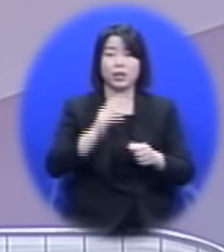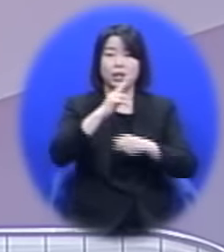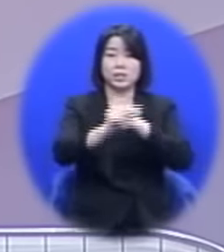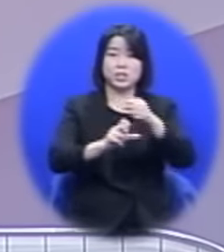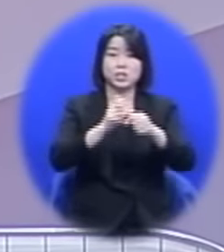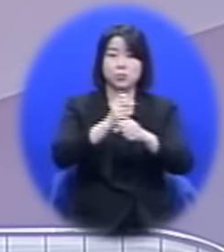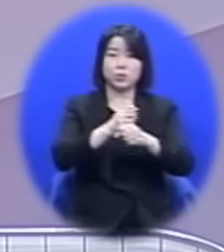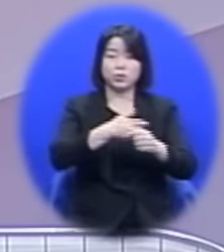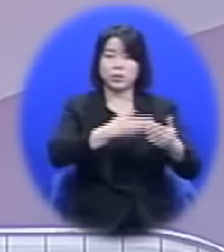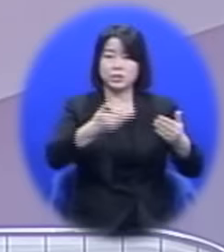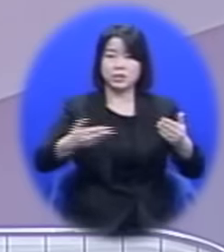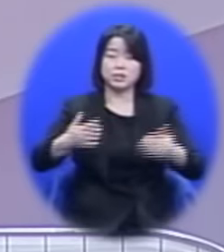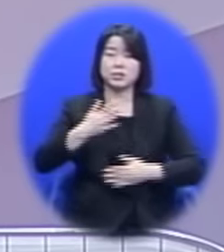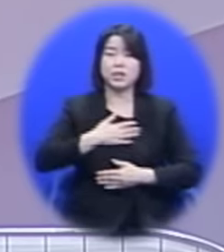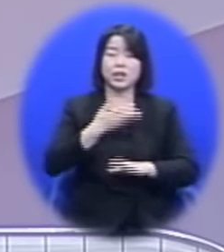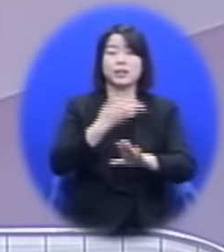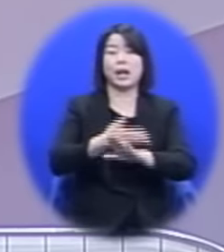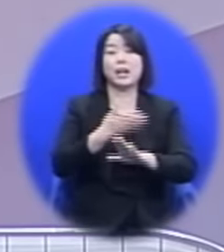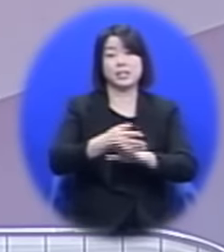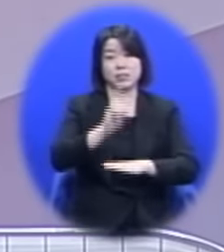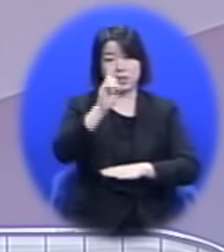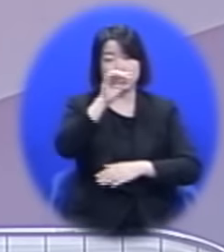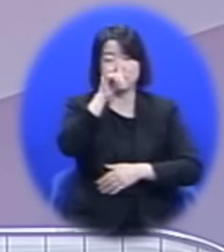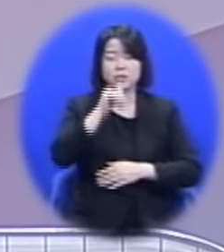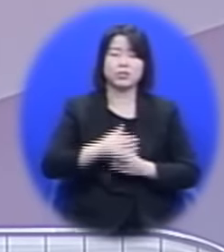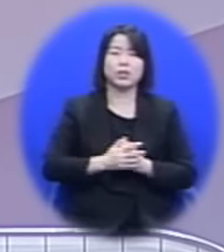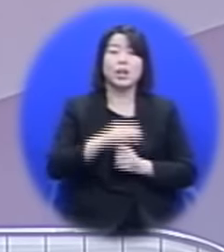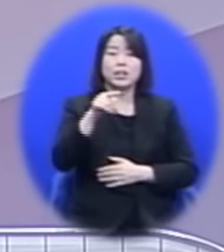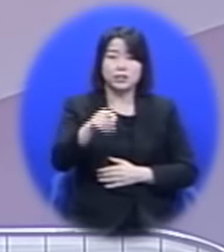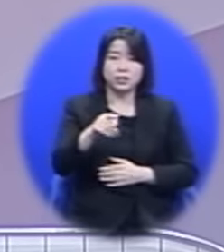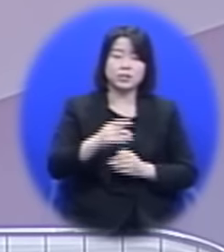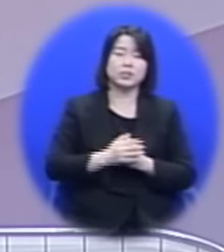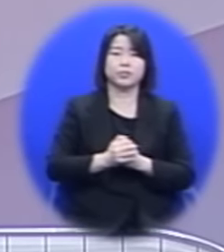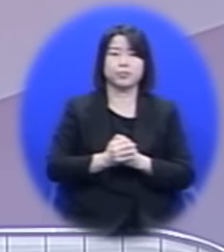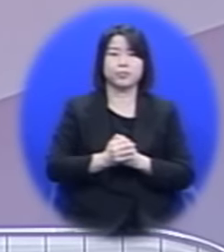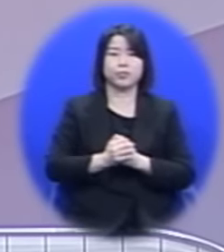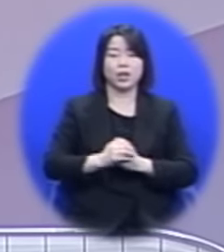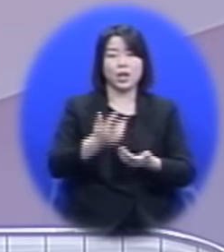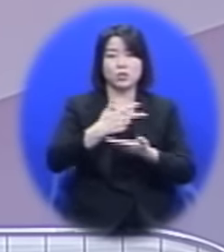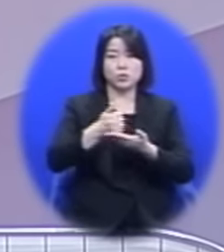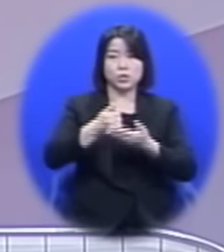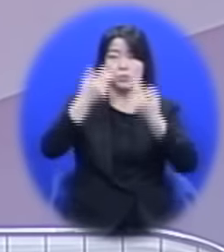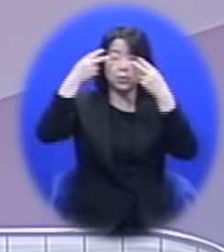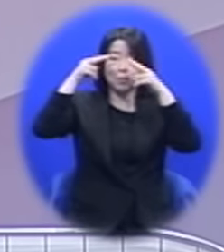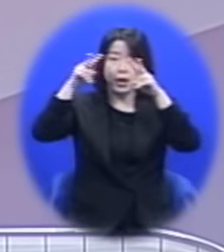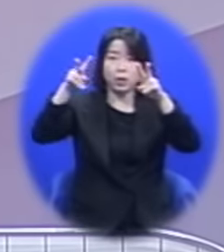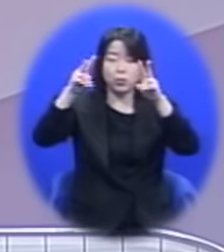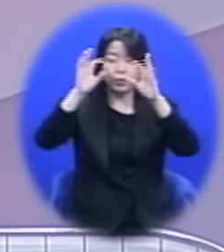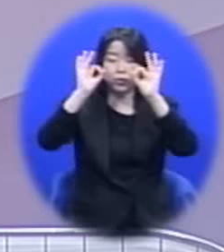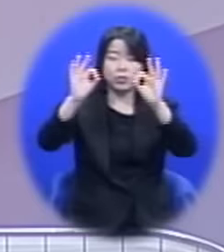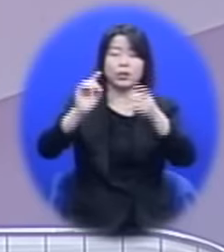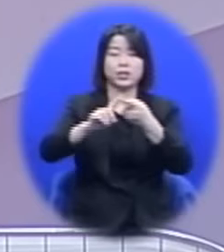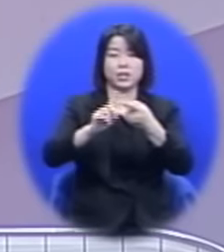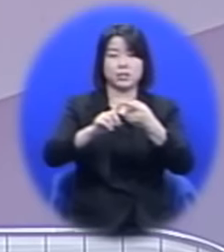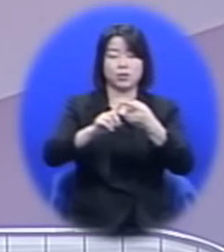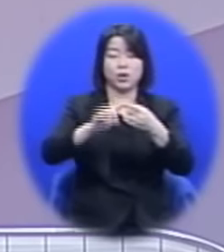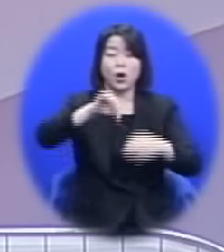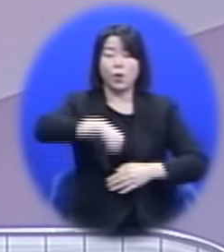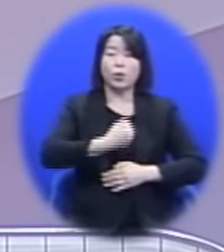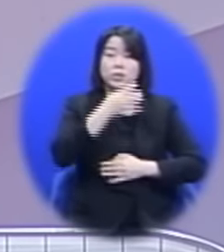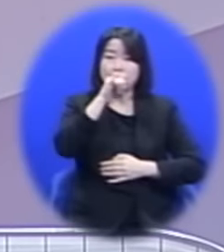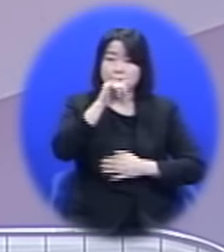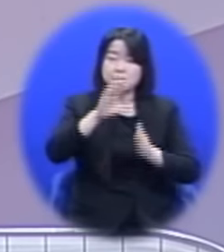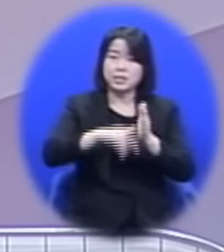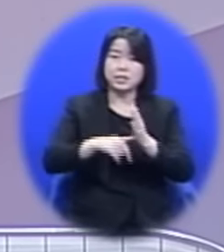25년 지나서 제게 달라진 것이 있었습니다. 그것은 주님을 바라보는 것에 대해서, 혼자 있을 때 주님을 바라보는